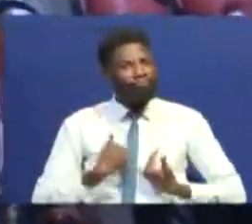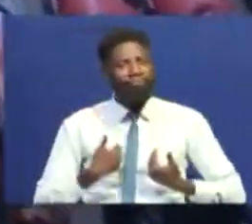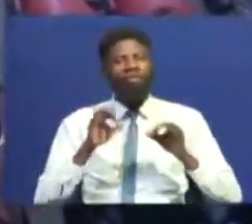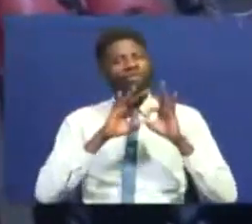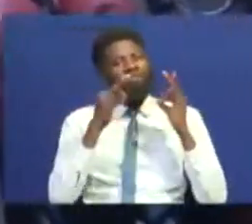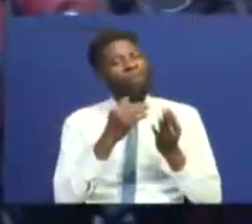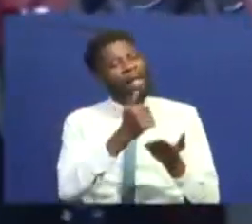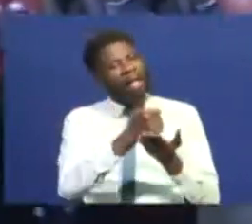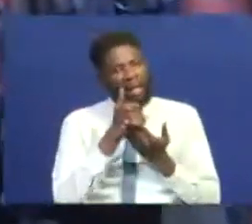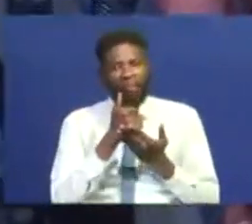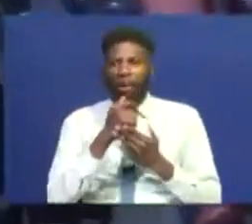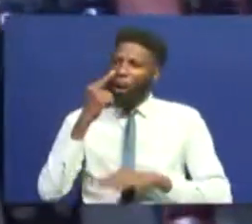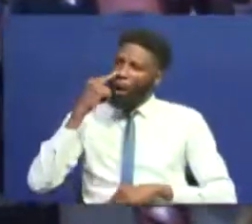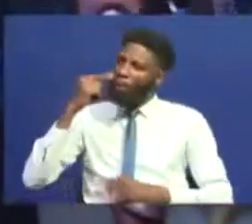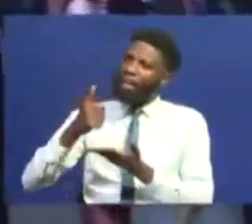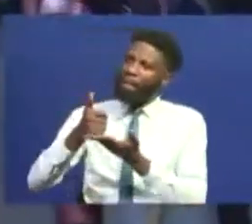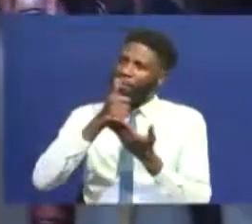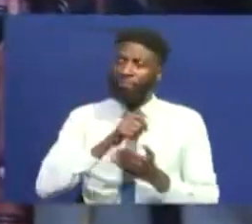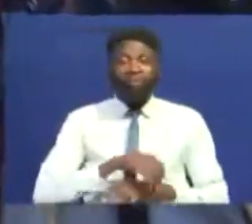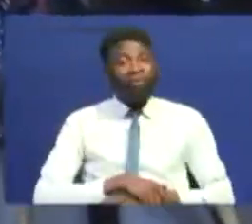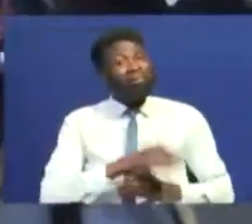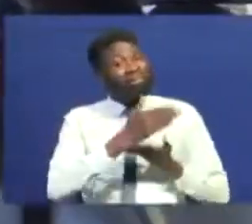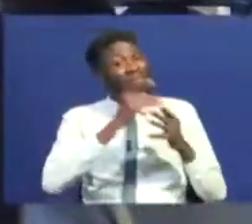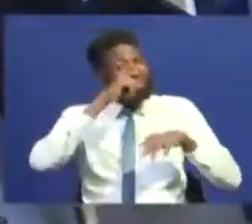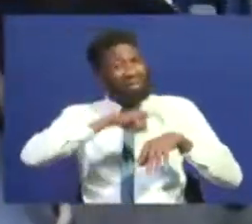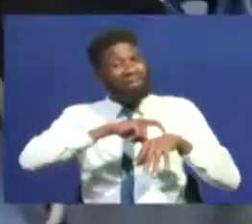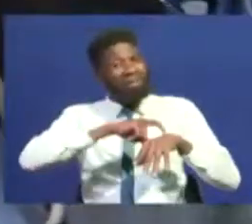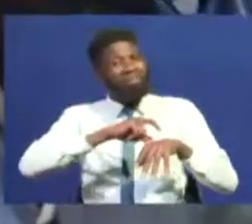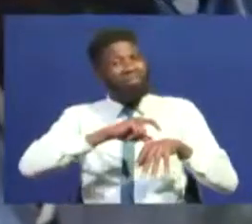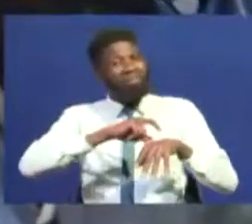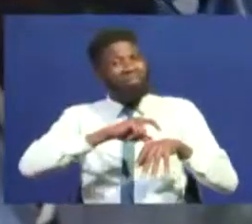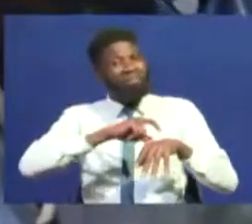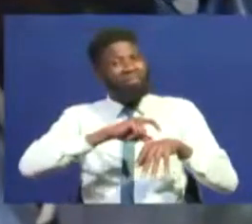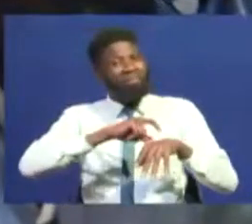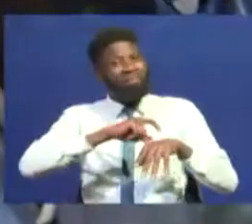wazazi nyumbani. Zinananga na msimu mwingine, kuna customer msimu mwingine ina